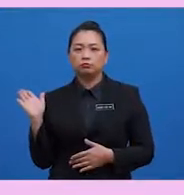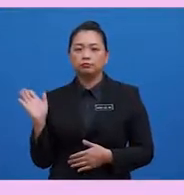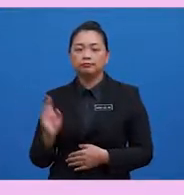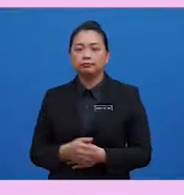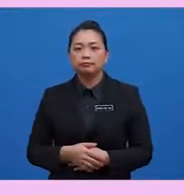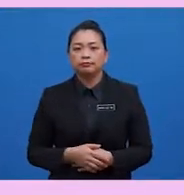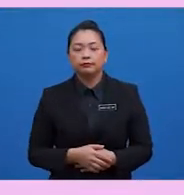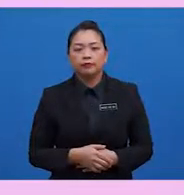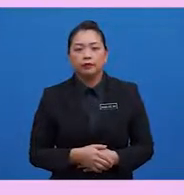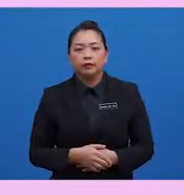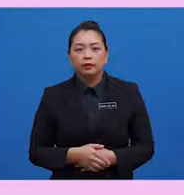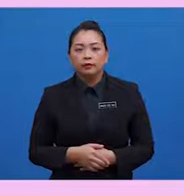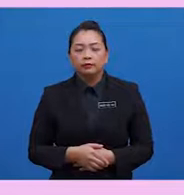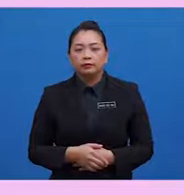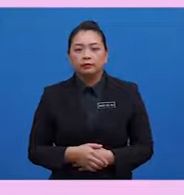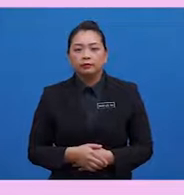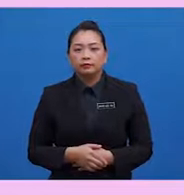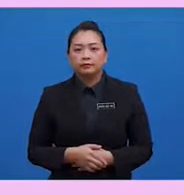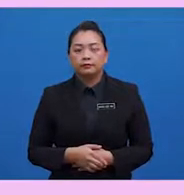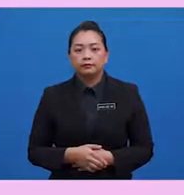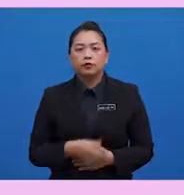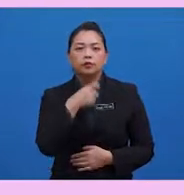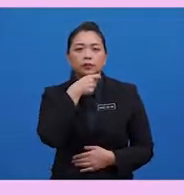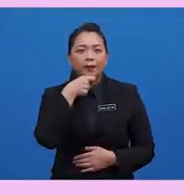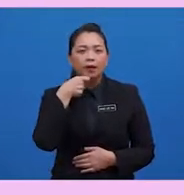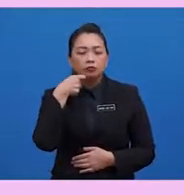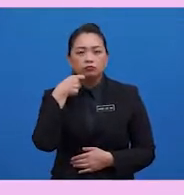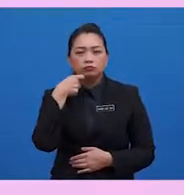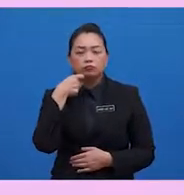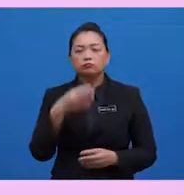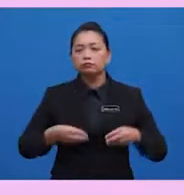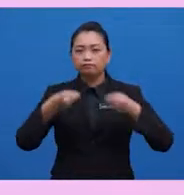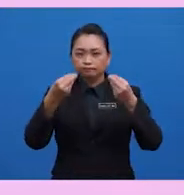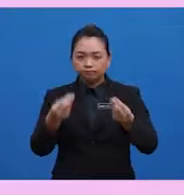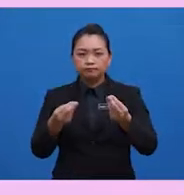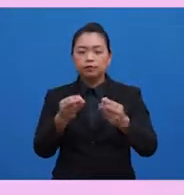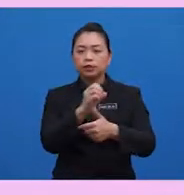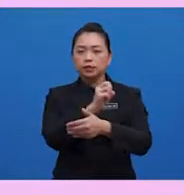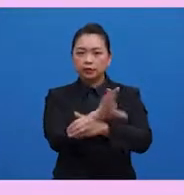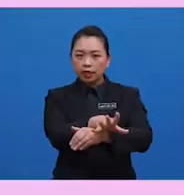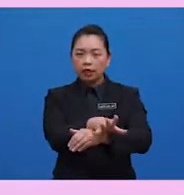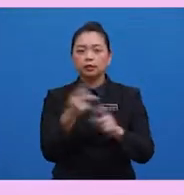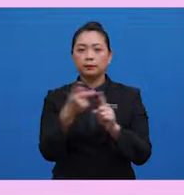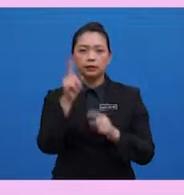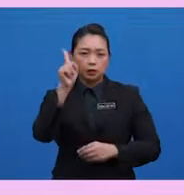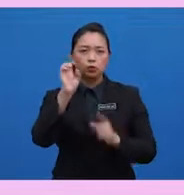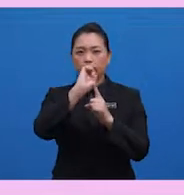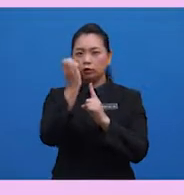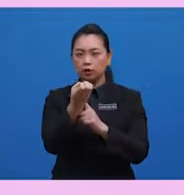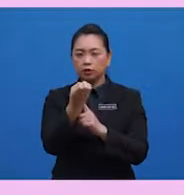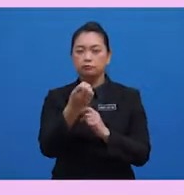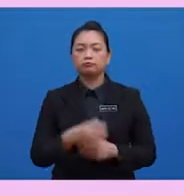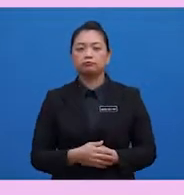Ya, betul pelajar. Kejadian kemarau juga akan memberi kesan kepada sesebuah ekosistem,